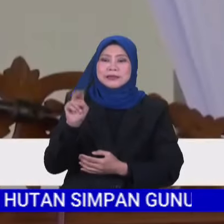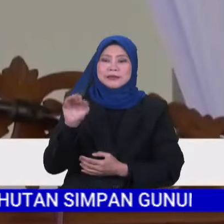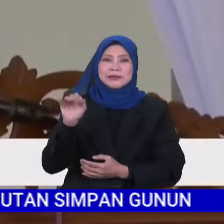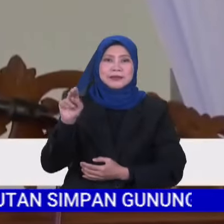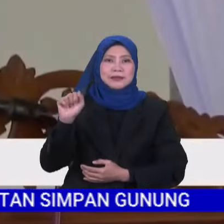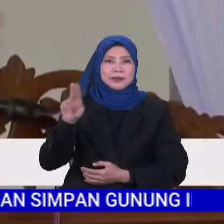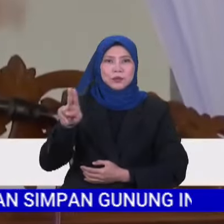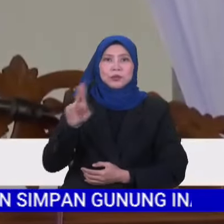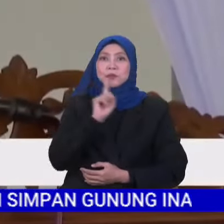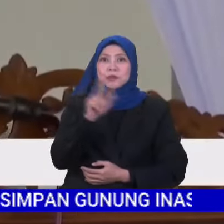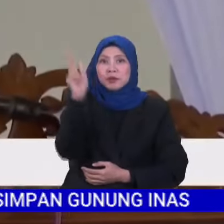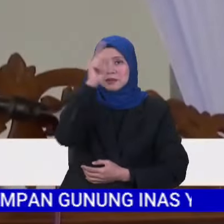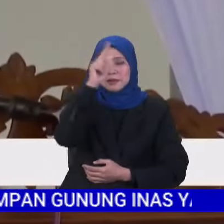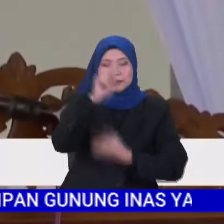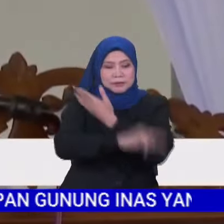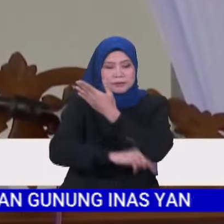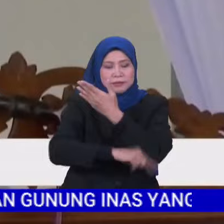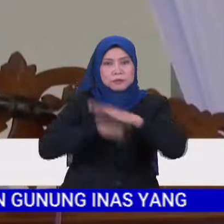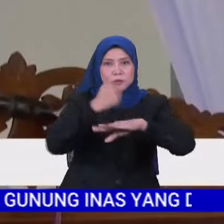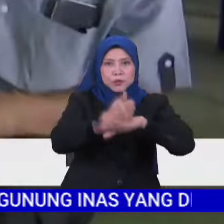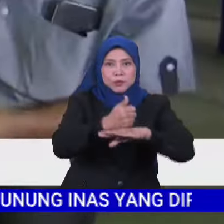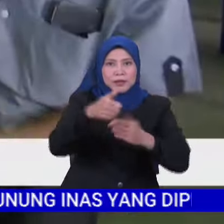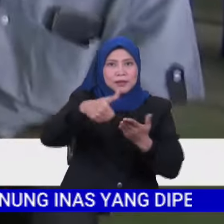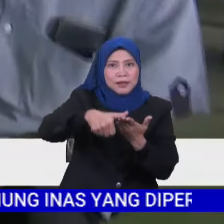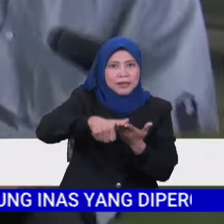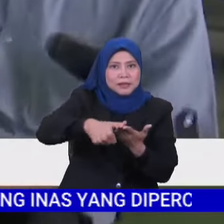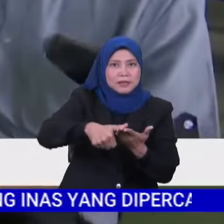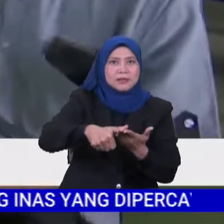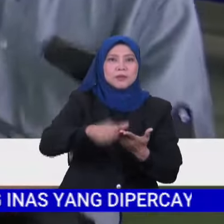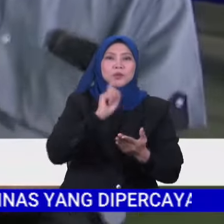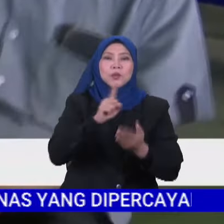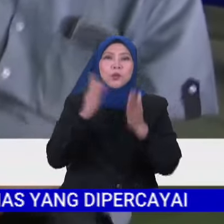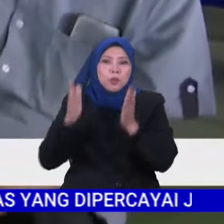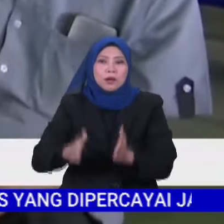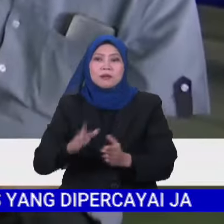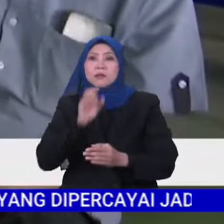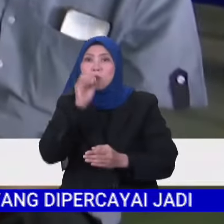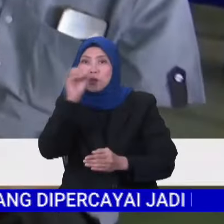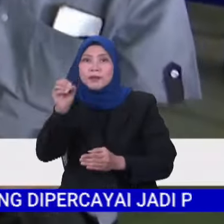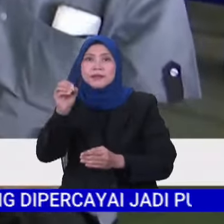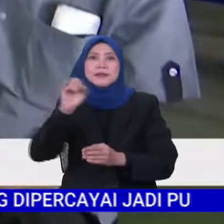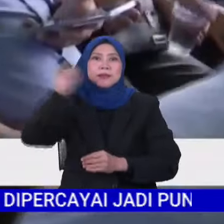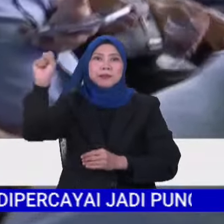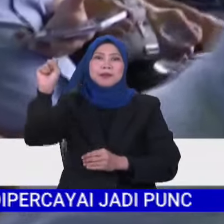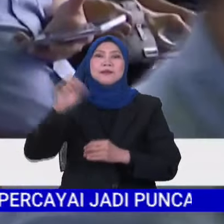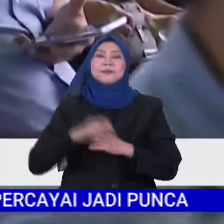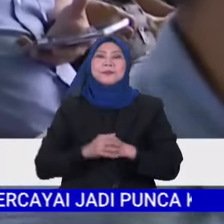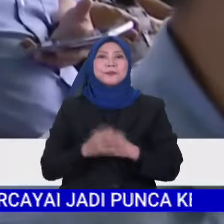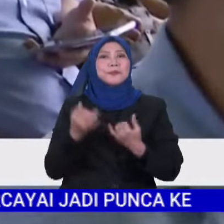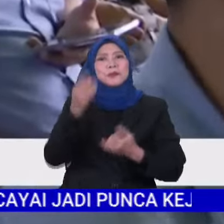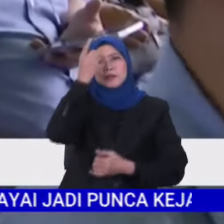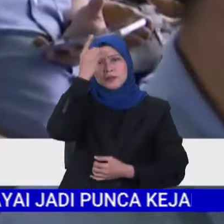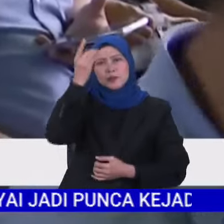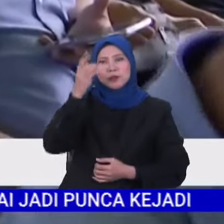Kronjo Negeri bercadang wujudkan Cut pengenalan untuk orang asal sama mulai maju sini Dato Dr Jeffry yang juga ahli parlimen